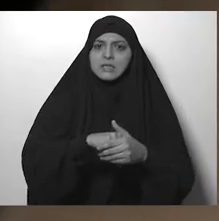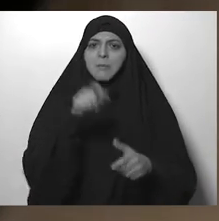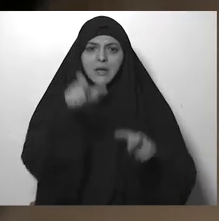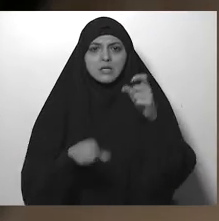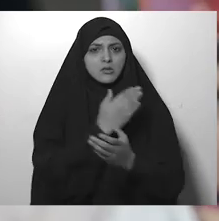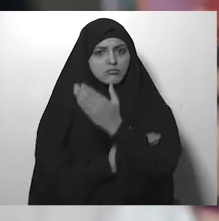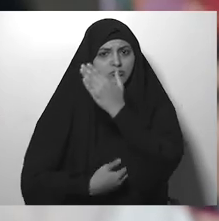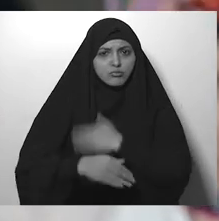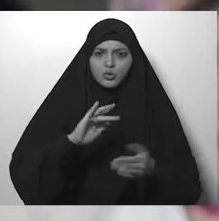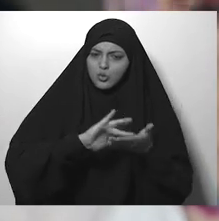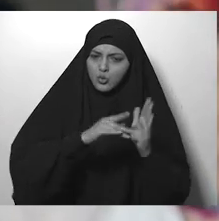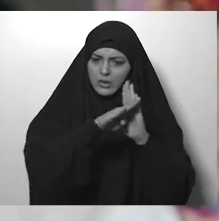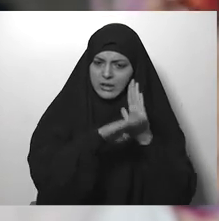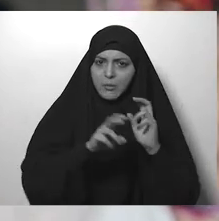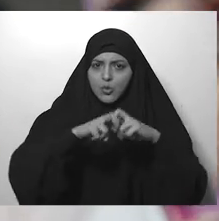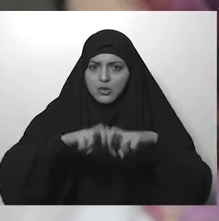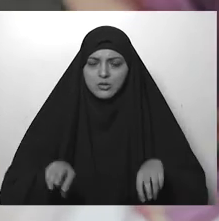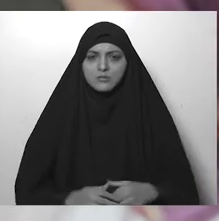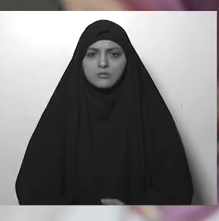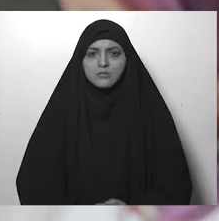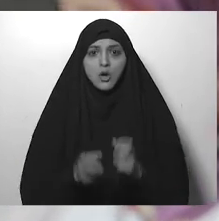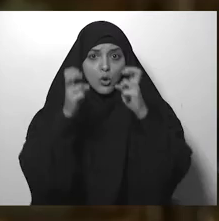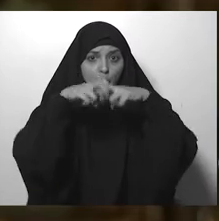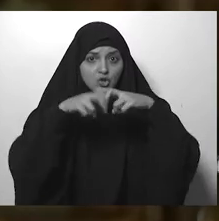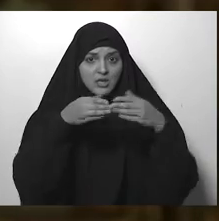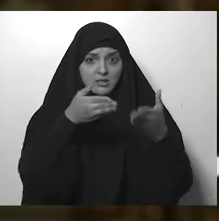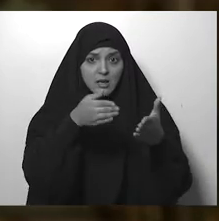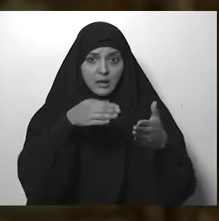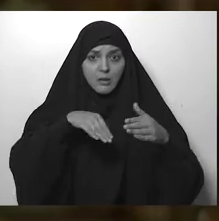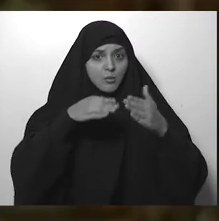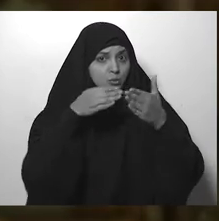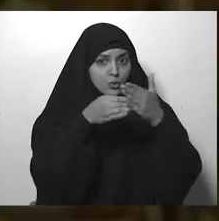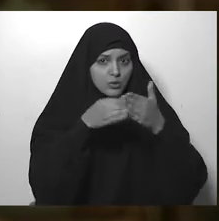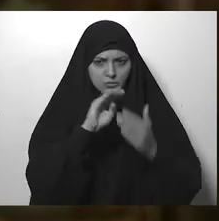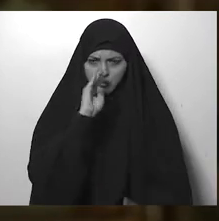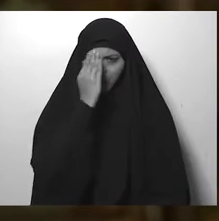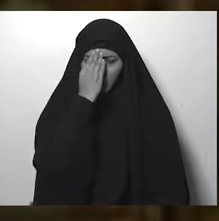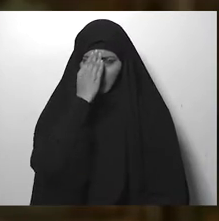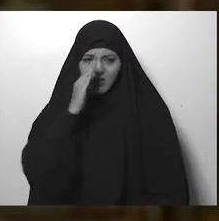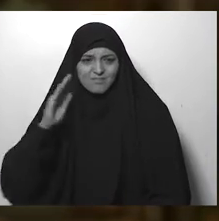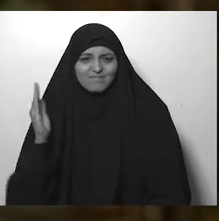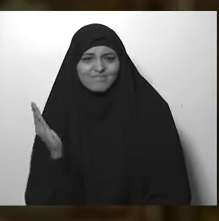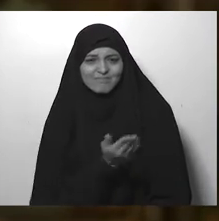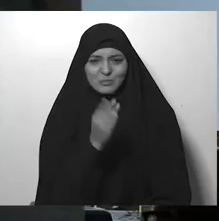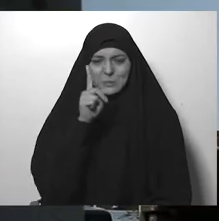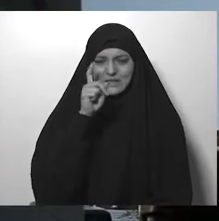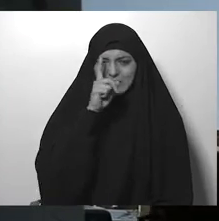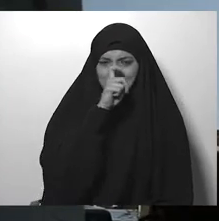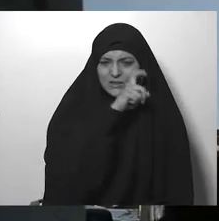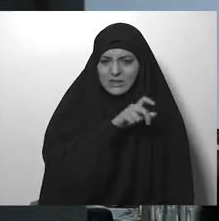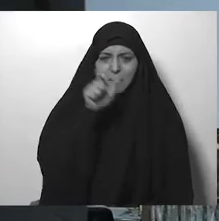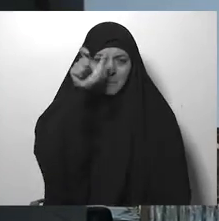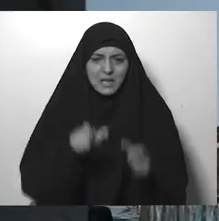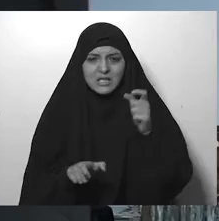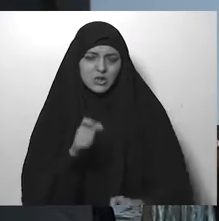toutes les étapes de la recherche de but tu cette recherche c'est connaître les barrières que les personnes